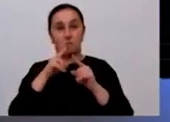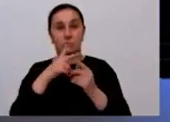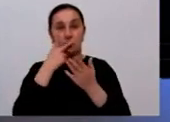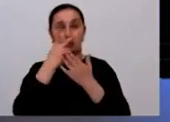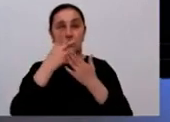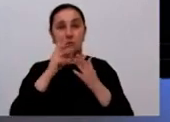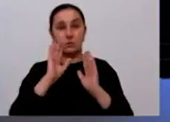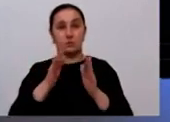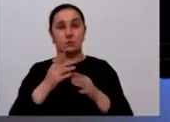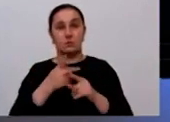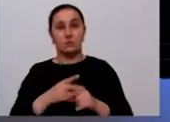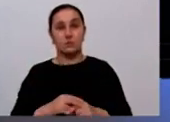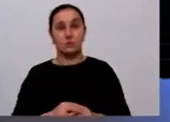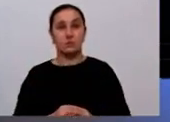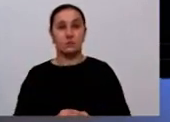olamiz.